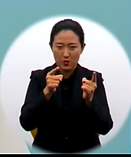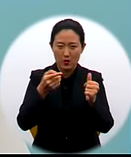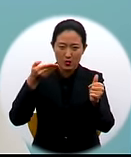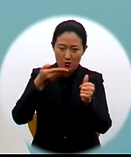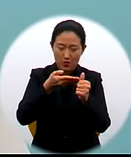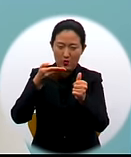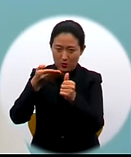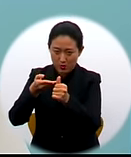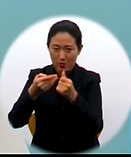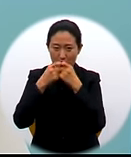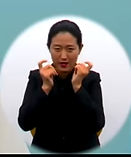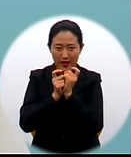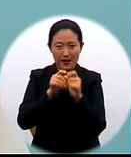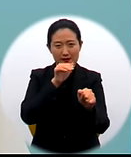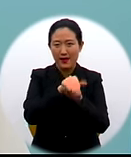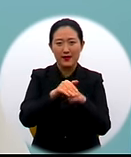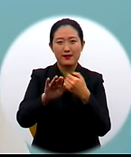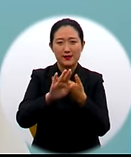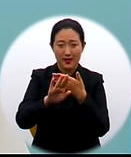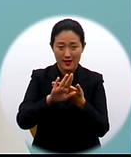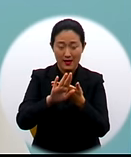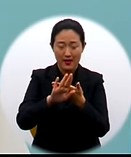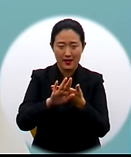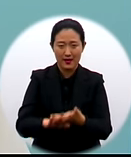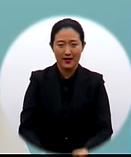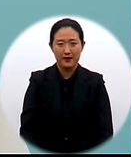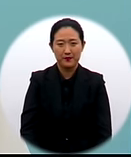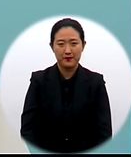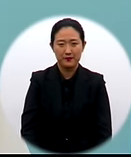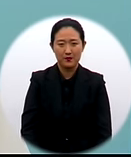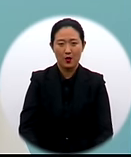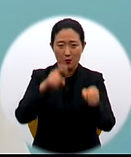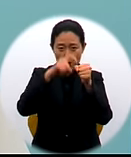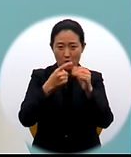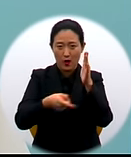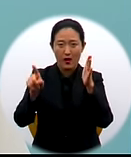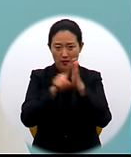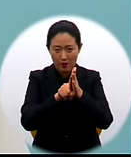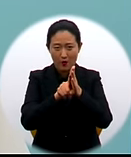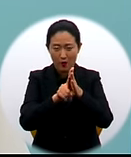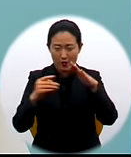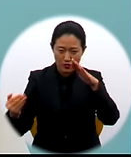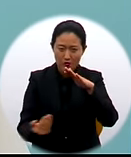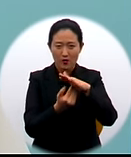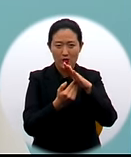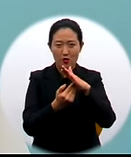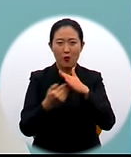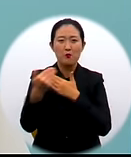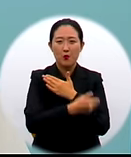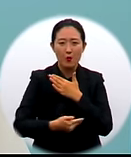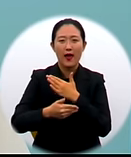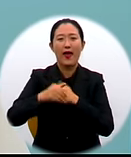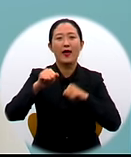일어나는 원인이 달라요. 맥락이 다른 거죠. 정서적 맥락이. 우린 이걸 행동특성이라고 부릅니다. 그러다 보니까 영업을 하는